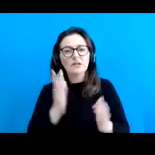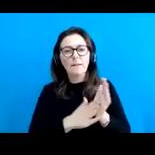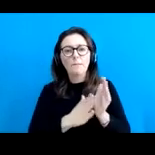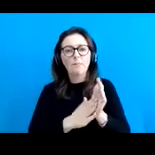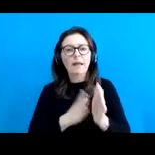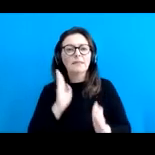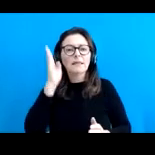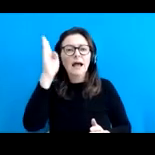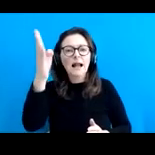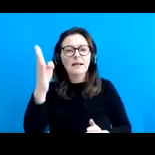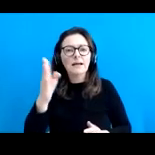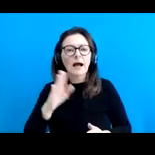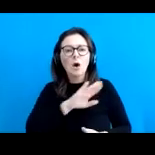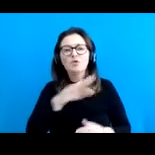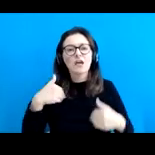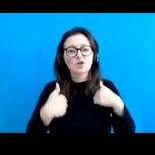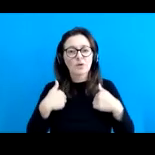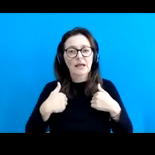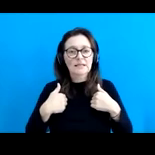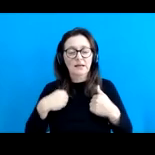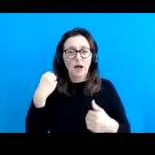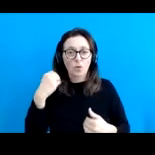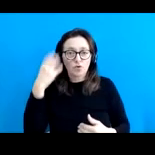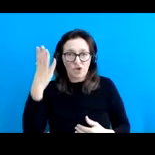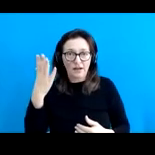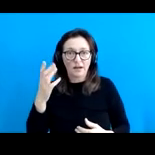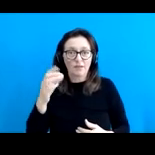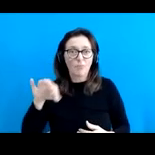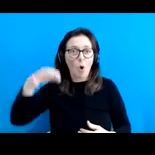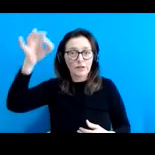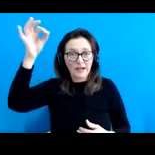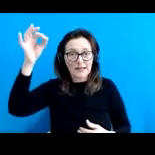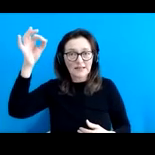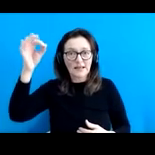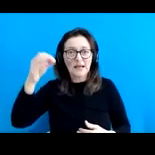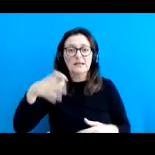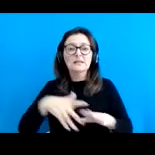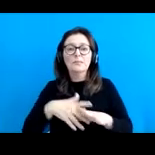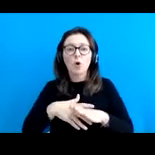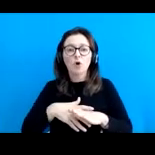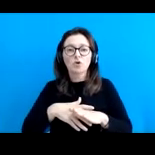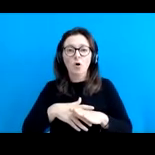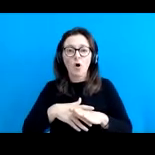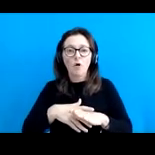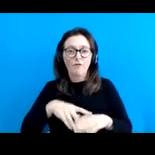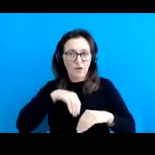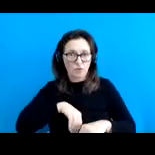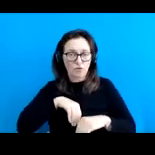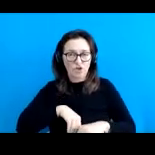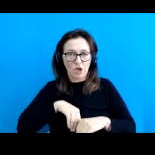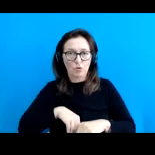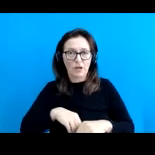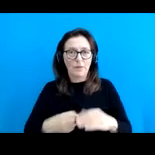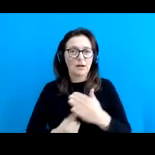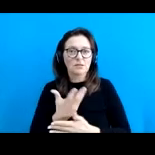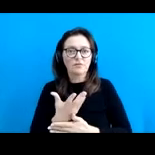vseživljenjskega učenja, kjer odrasli z motnjami v duševnem razvoju po končanem formalnem šolanju zaradi različnih zakonskih in